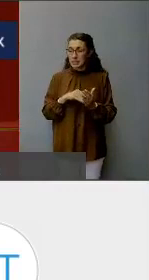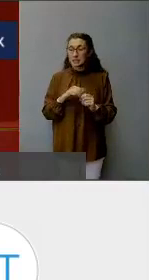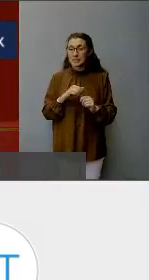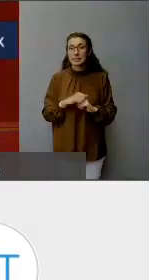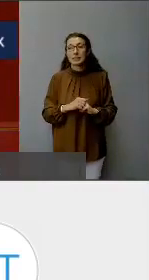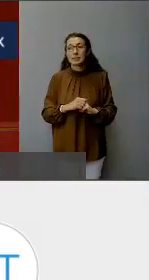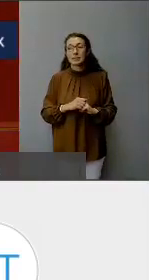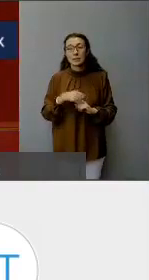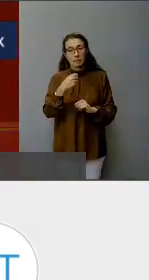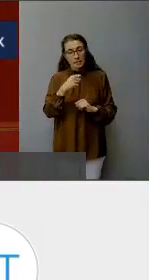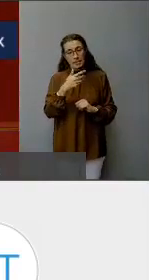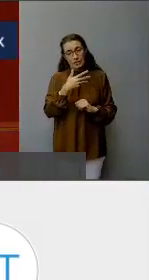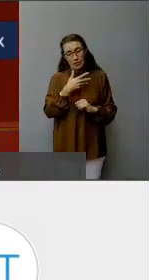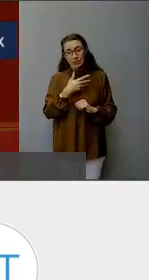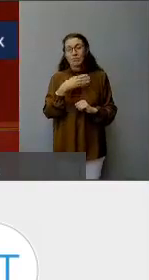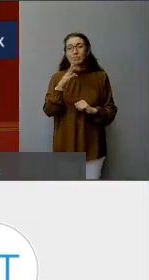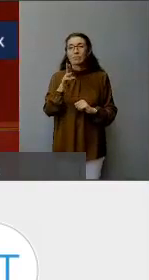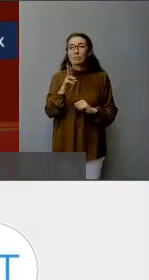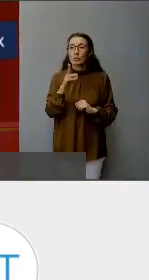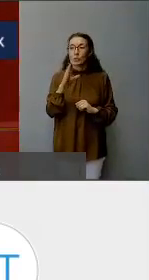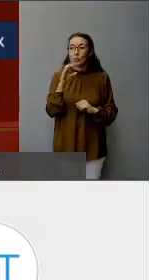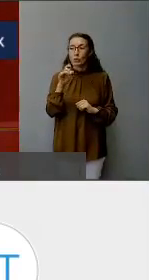presidente cioè giocolieri